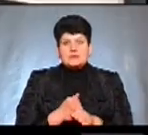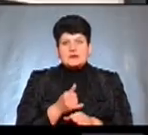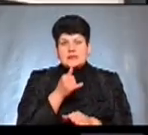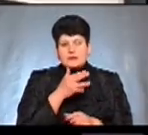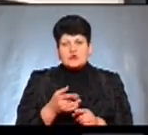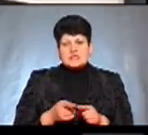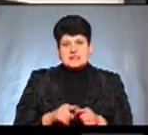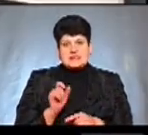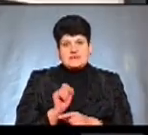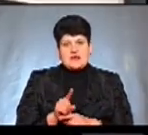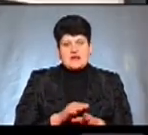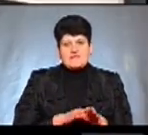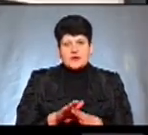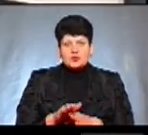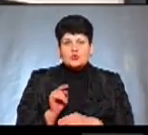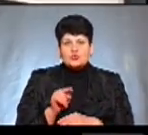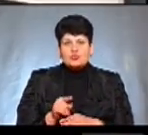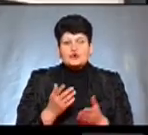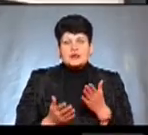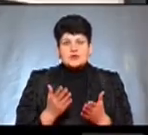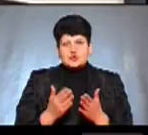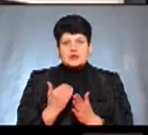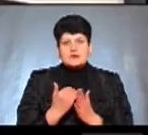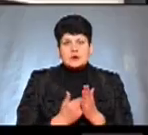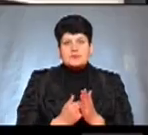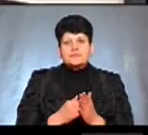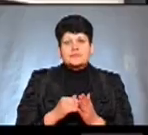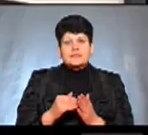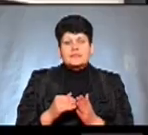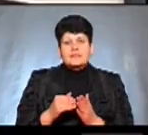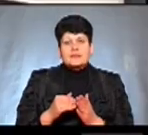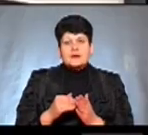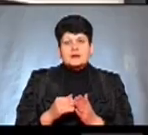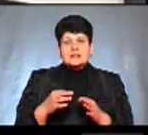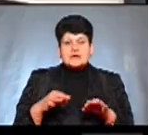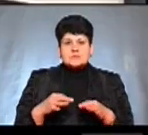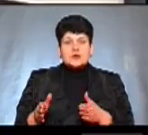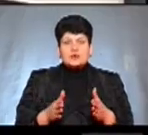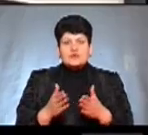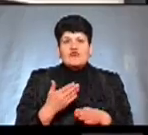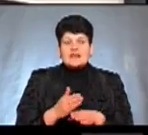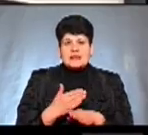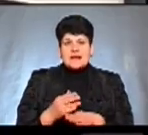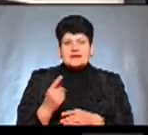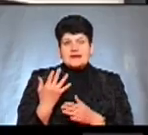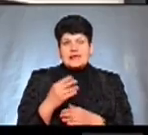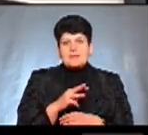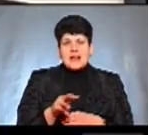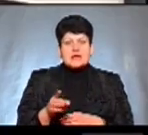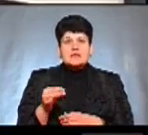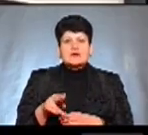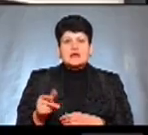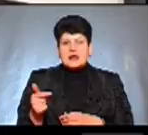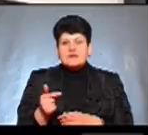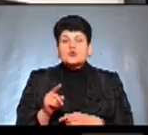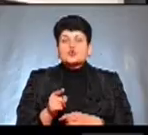це завдання виконати. Тому, якщо на програму ІГО або на цей міжнародний транспортний коридор щороку виділяється декілька мільярдів гривень, то